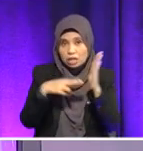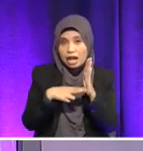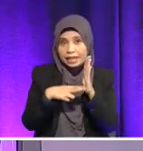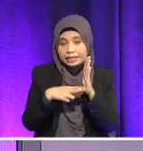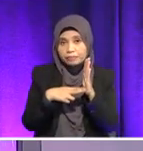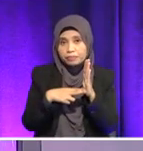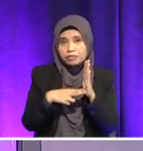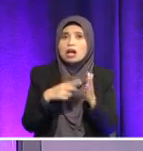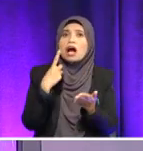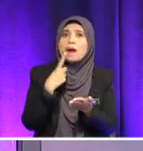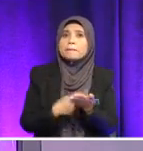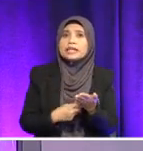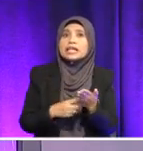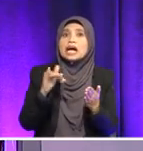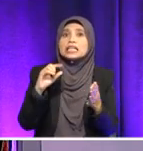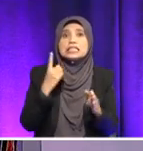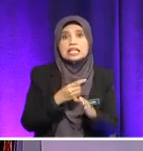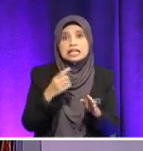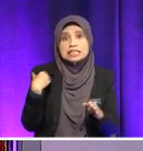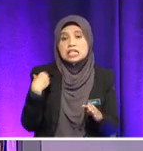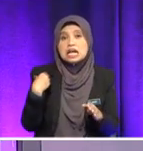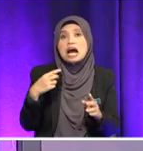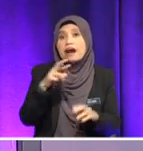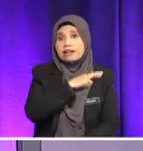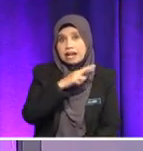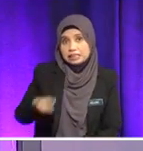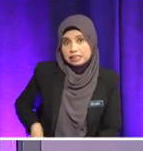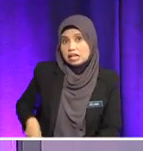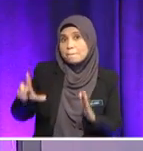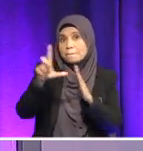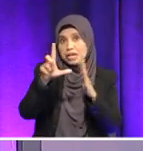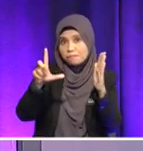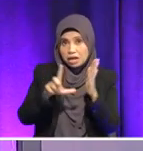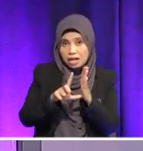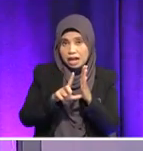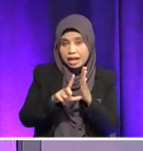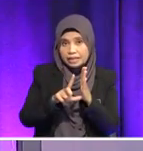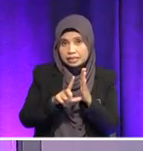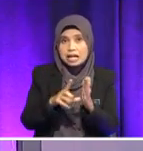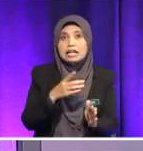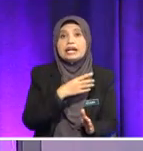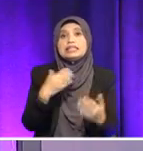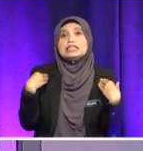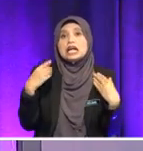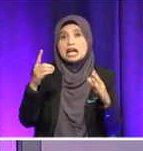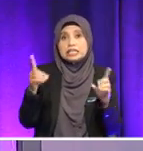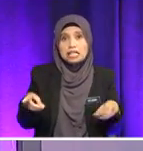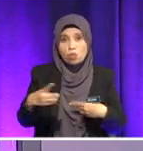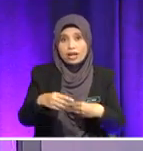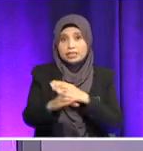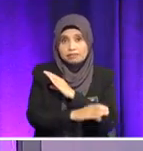aku yang kita ada ini kita adalah demokrasi berupa lime kita ada dewan negara dan dewan